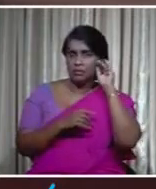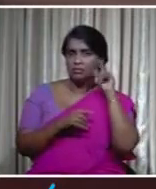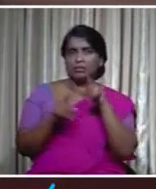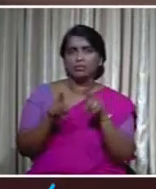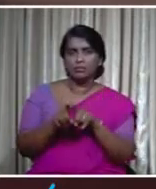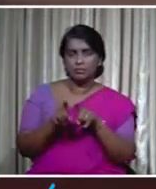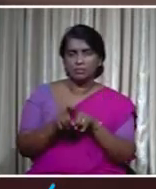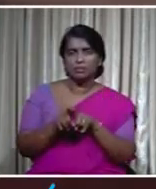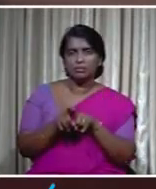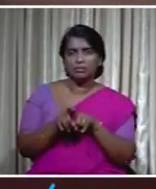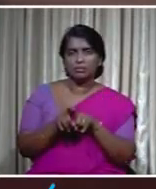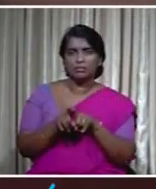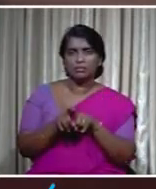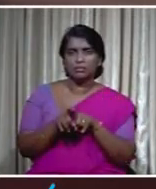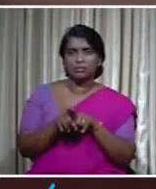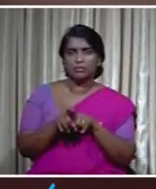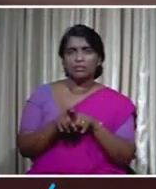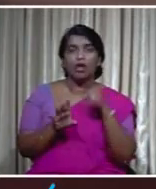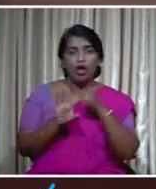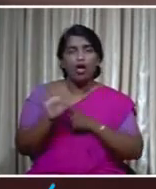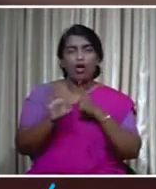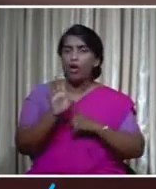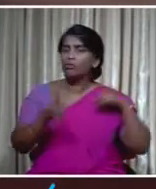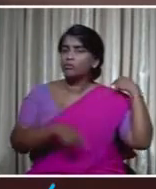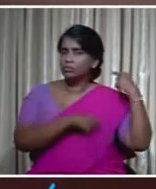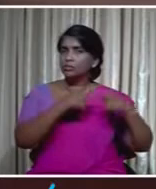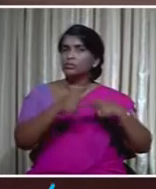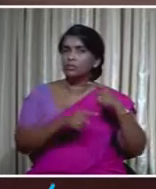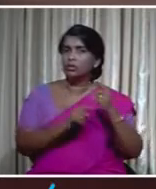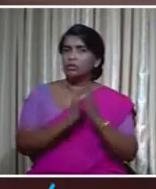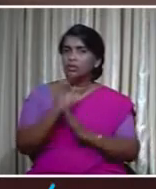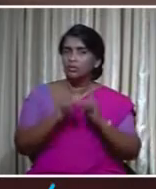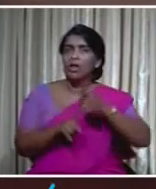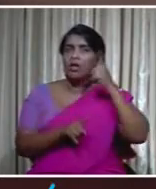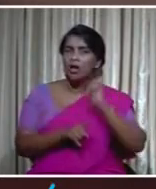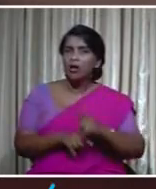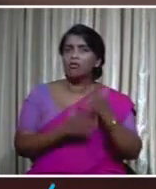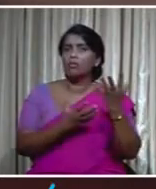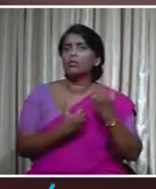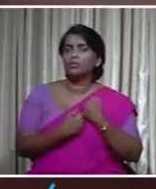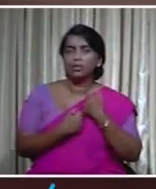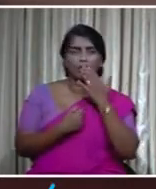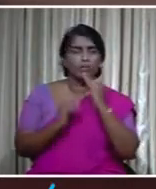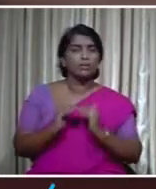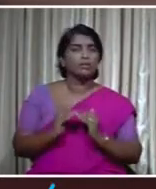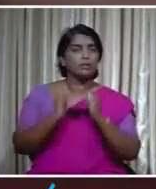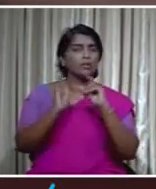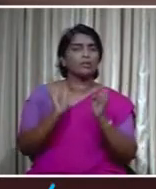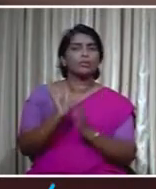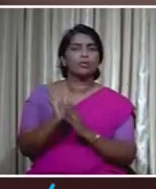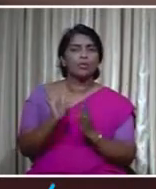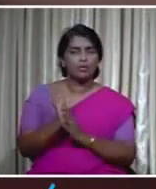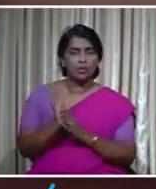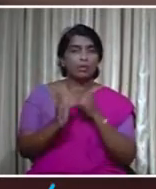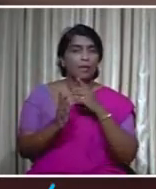ආකාරයට මේක අවුරුදු ගානක ඉඳලා අමාත්‍යංශිකුත් අනුමැතියක් අරගෙන පාසල් සංවර්ධන කමිටියේ ඒ